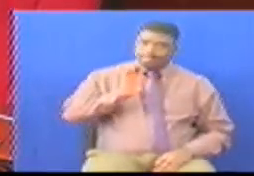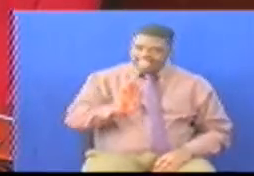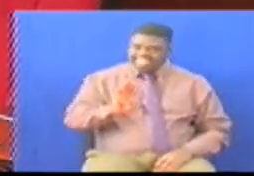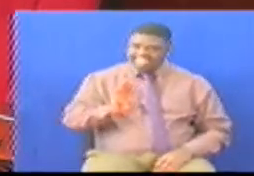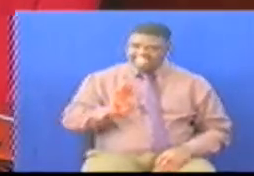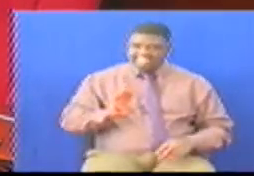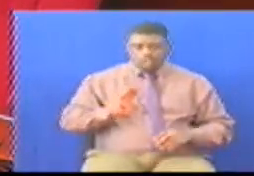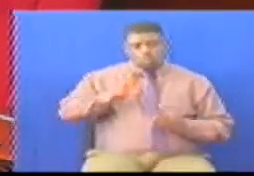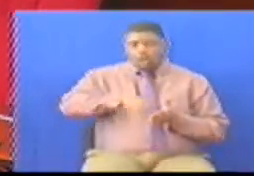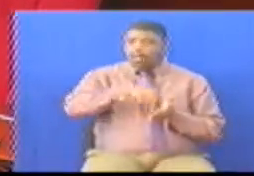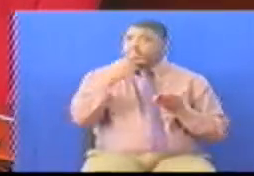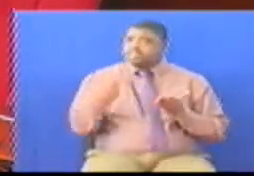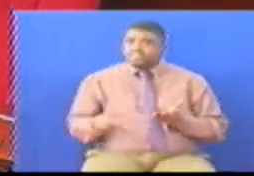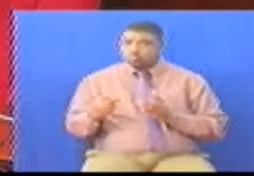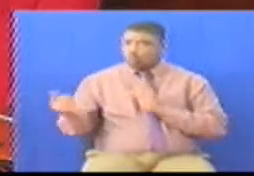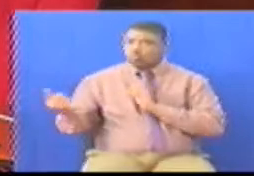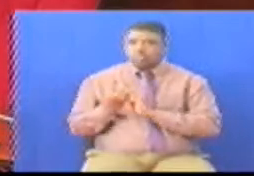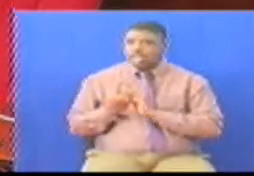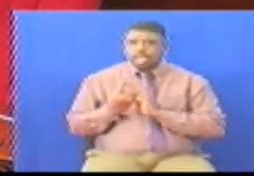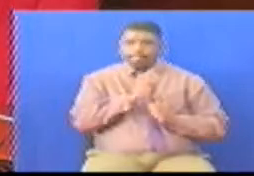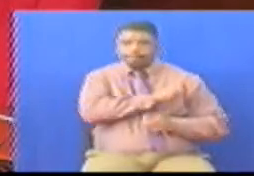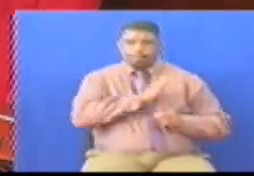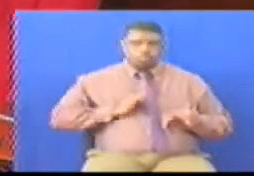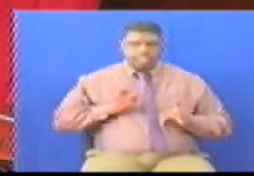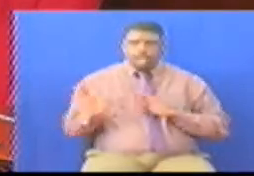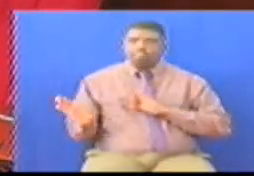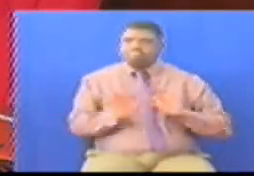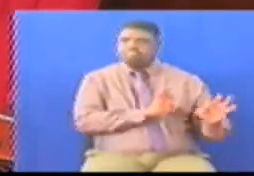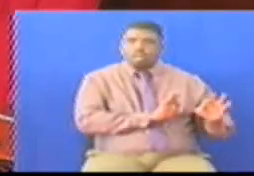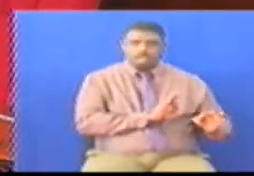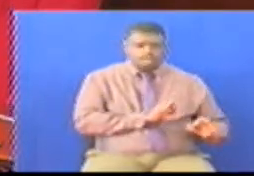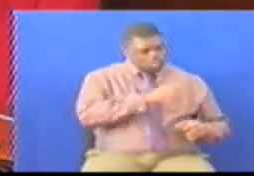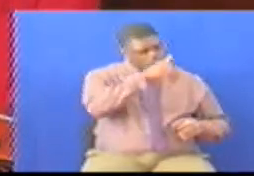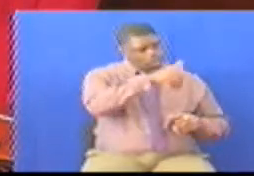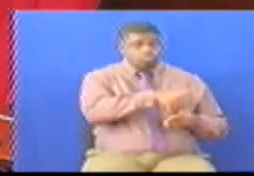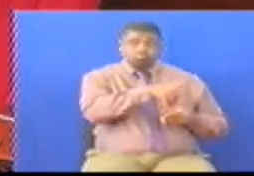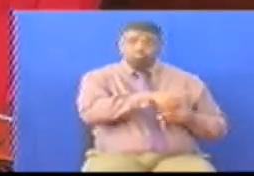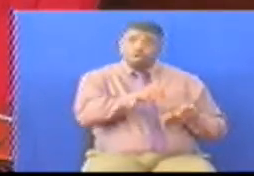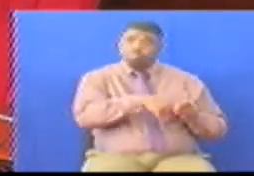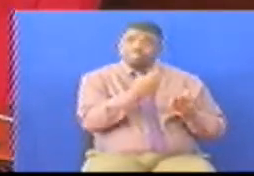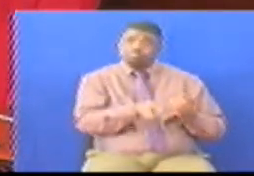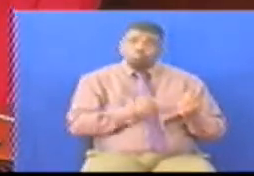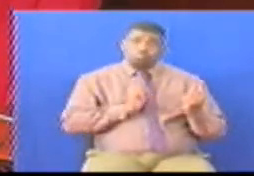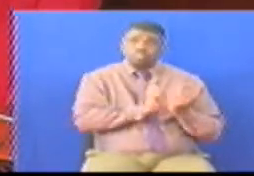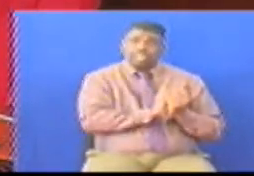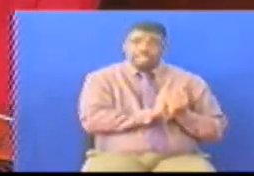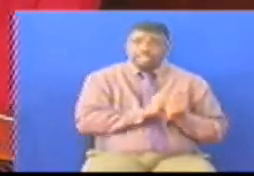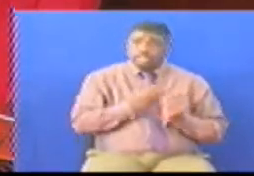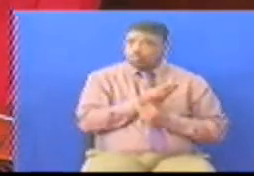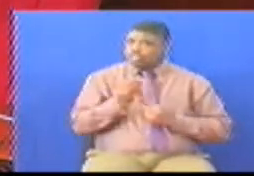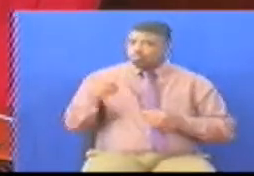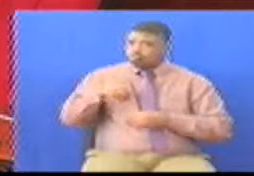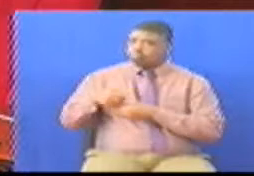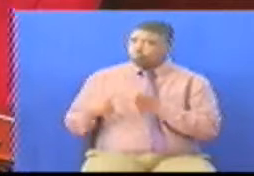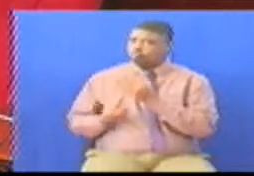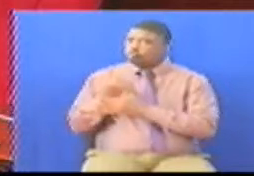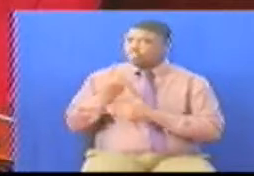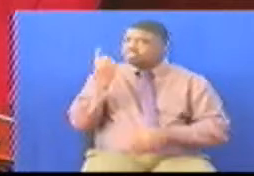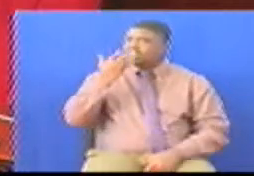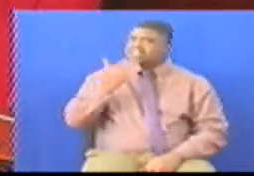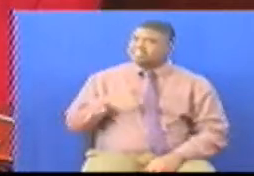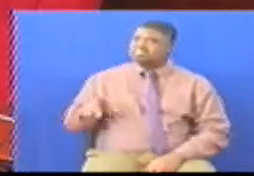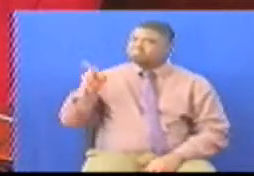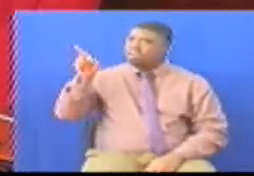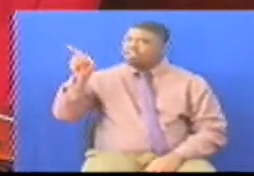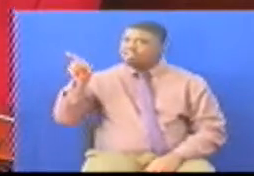walikuwa wameshindwa kukutana. Kola mwile wajumbe washindwa kukutana. Kuna wajumbe wengine kutoka Zanzibar. Sasa unajiuliza